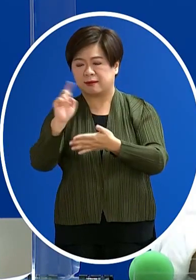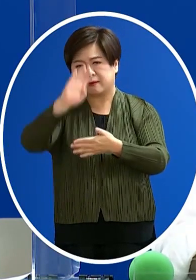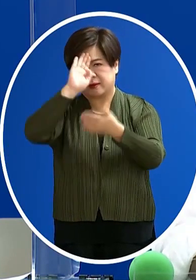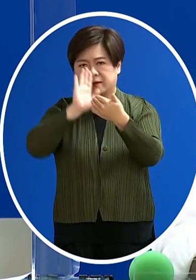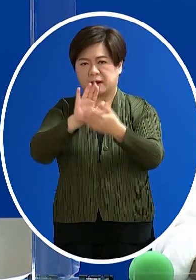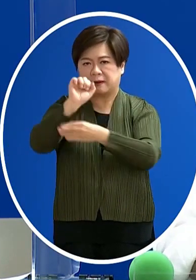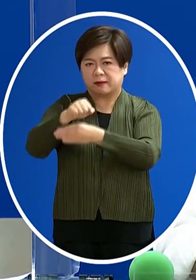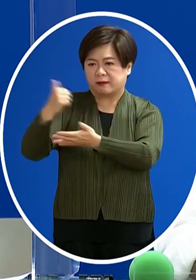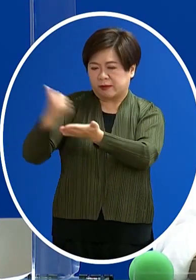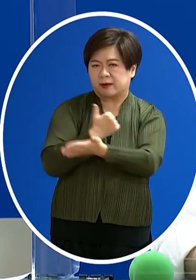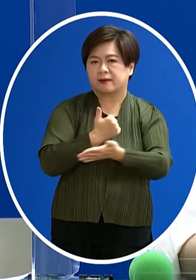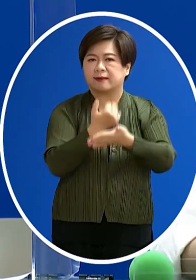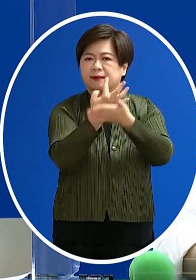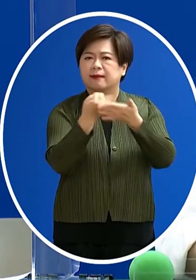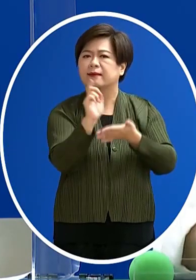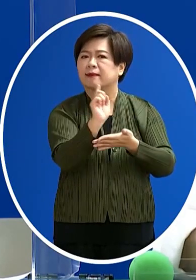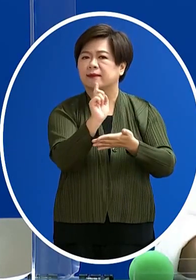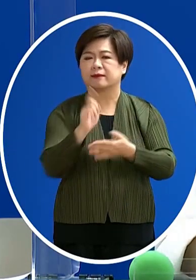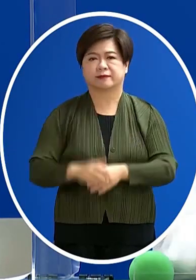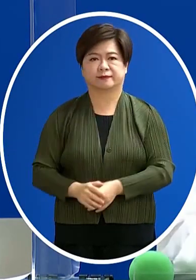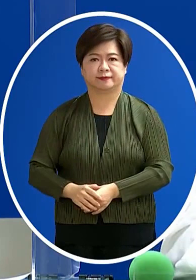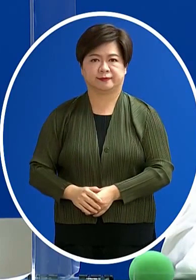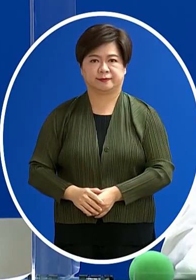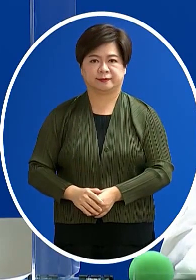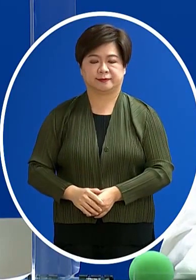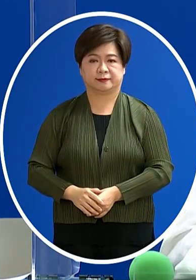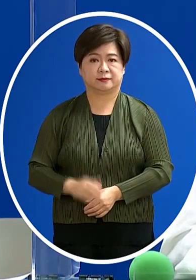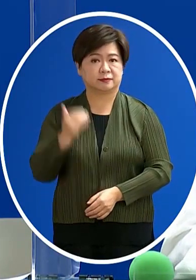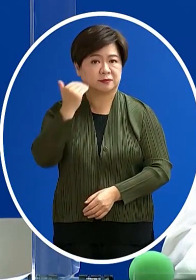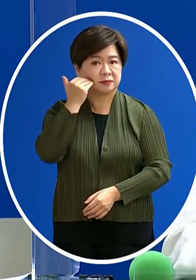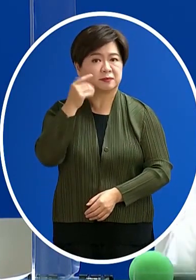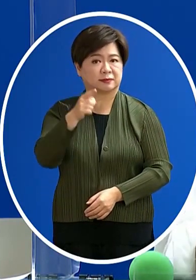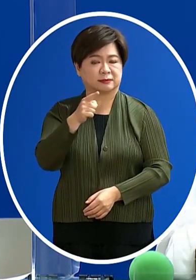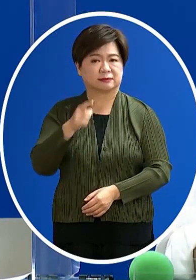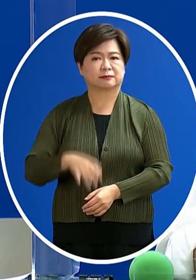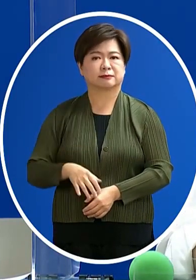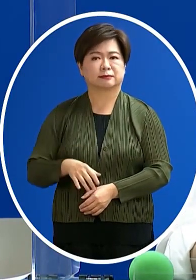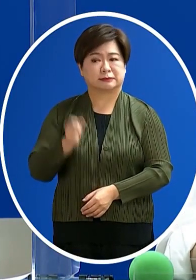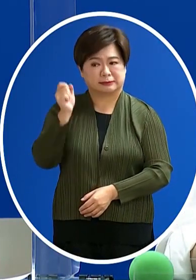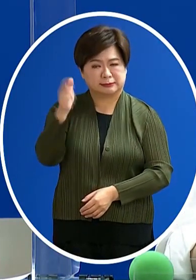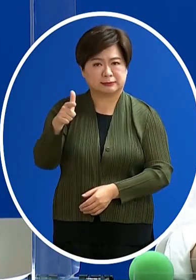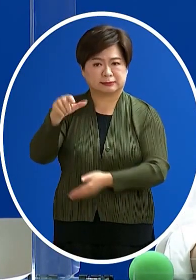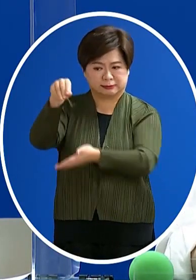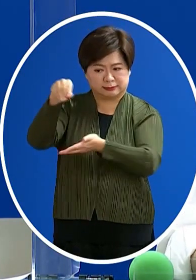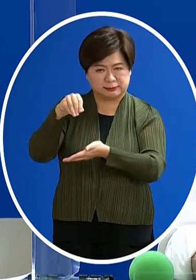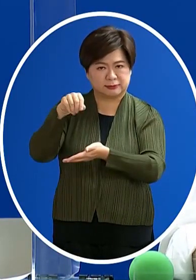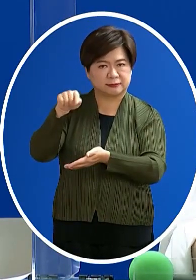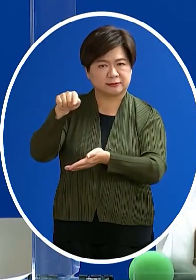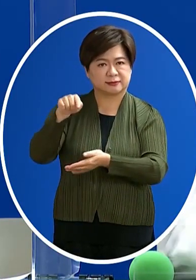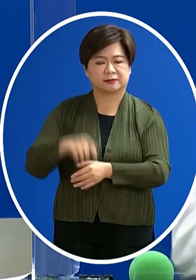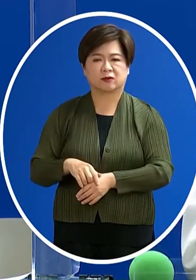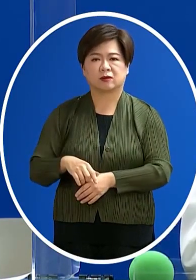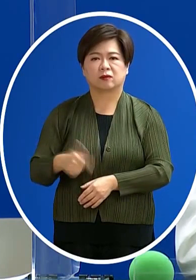核准输入第几号等字样哦。那至于你买的这个是不是你买的